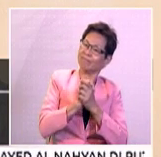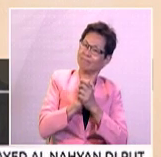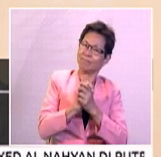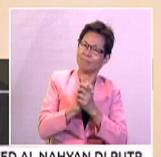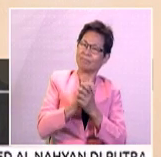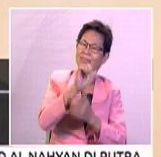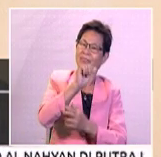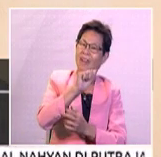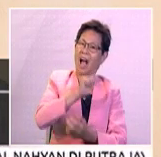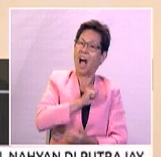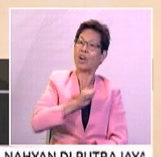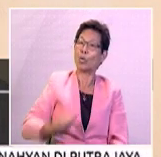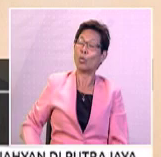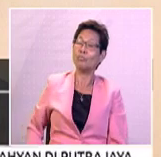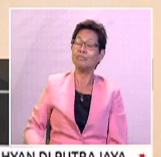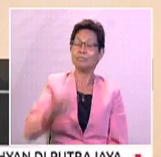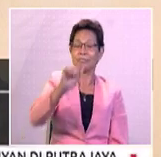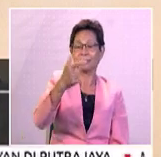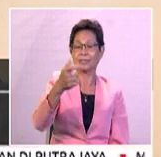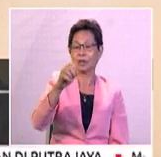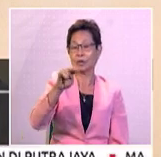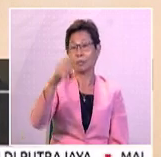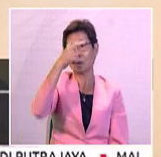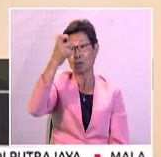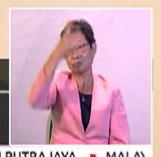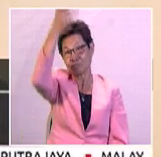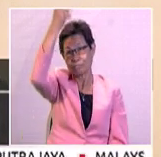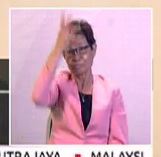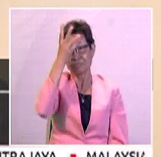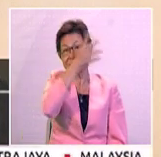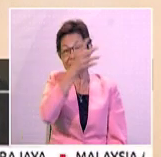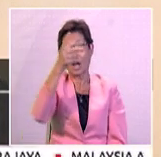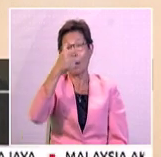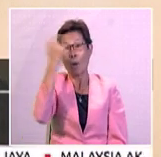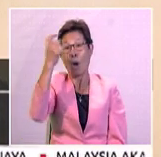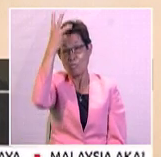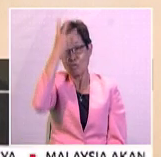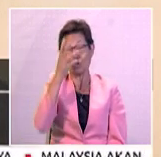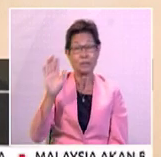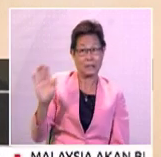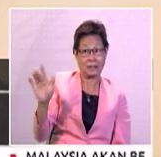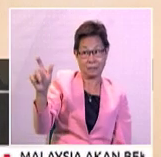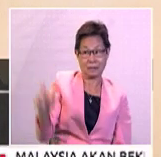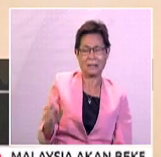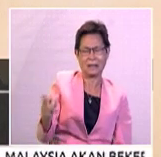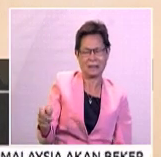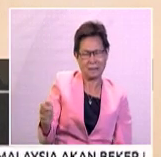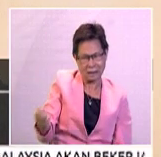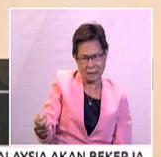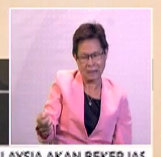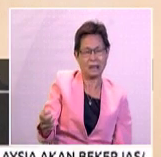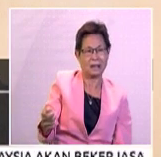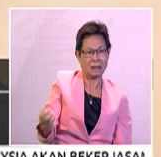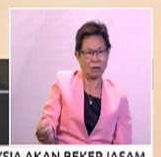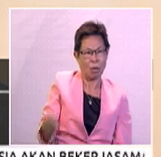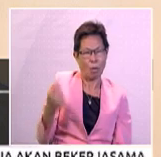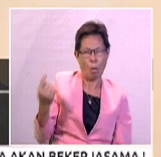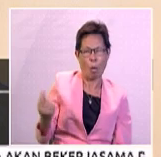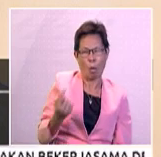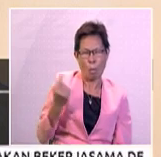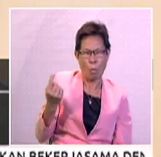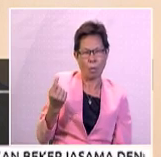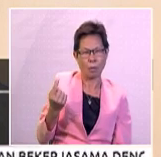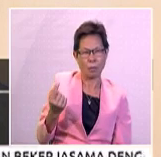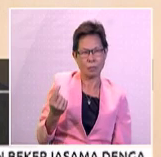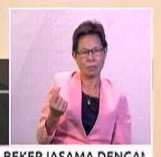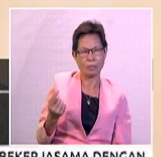Agong for the coronation and he is always seen and received